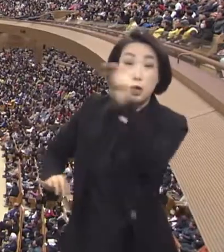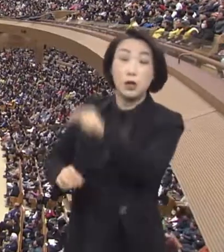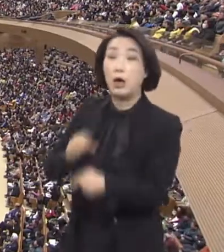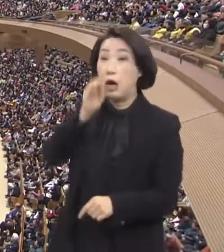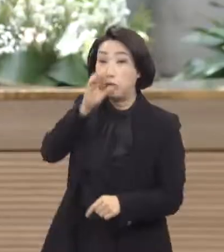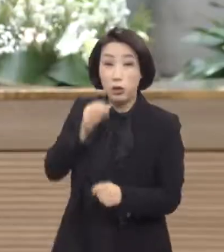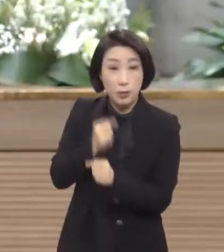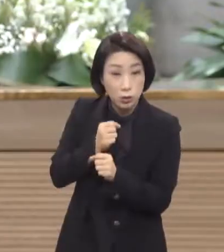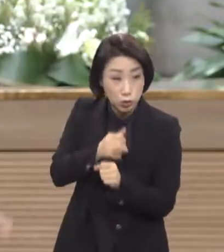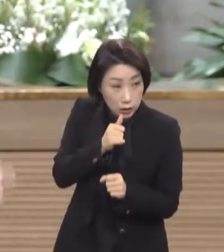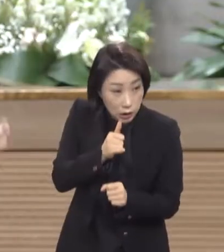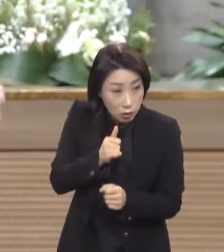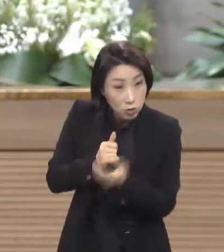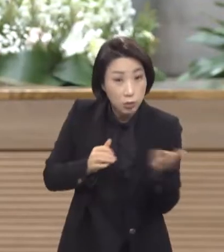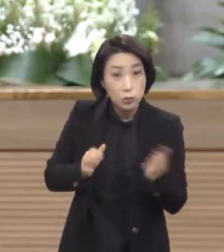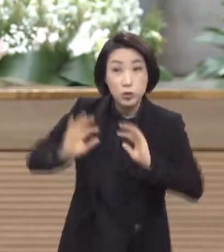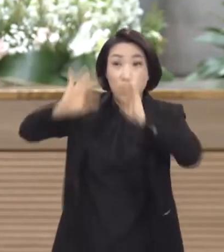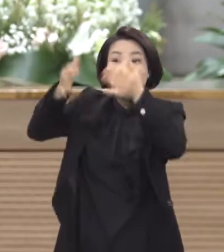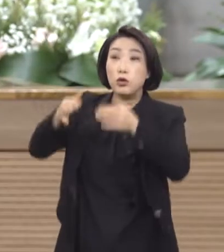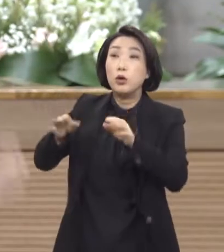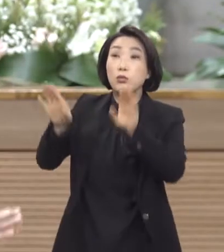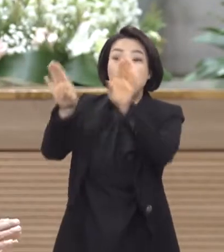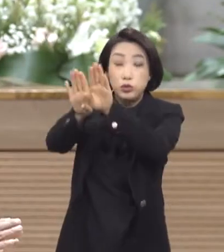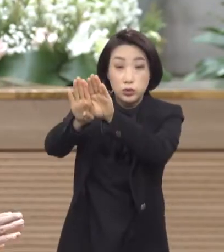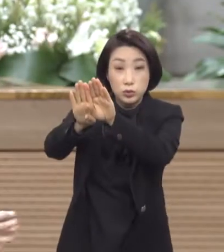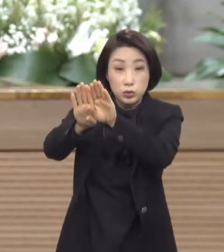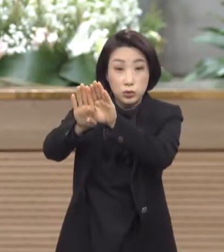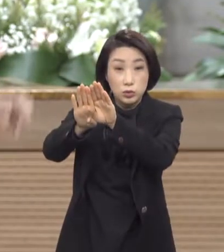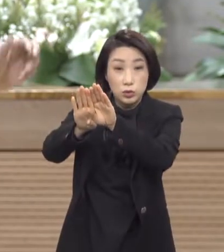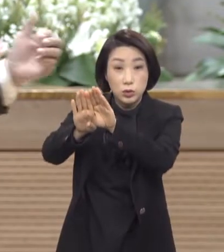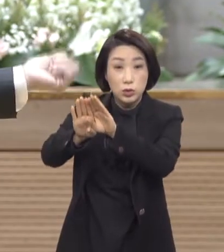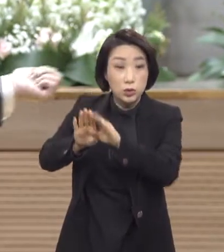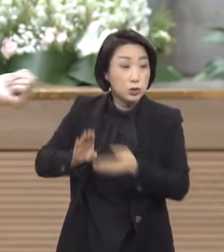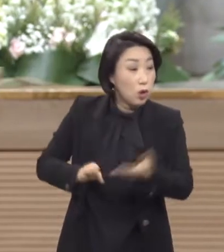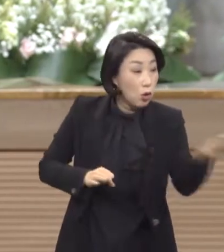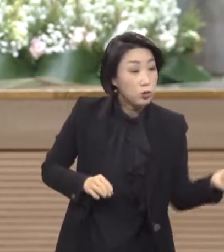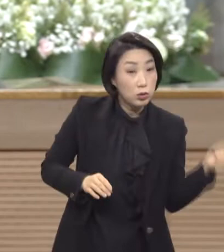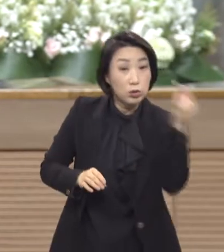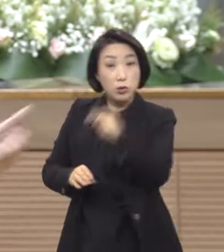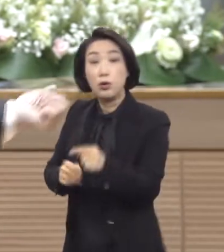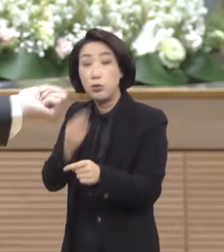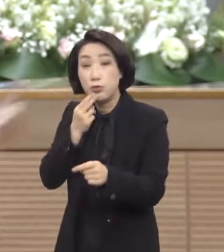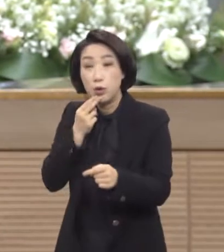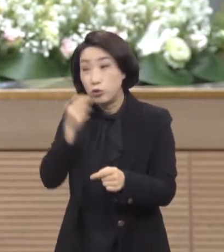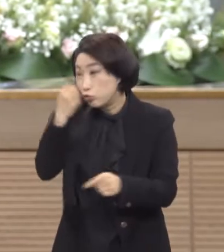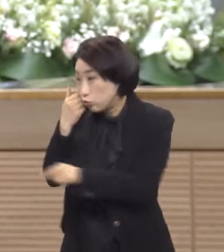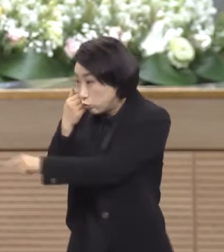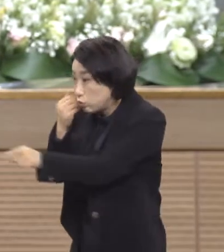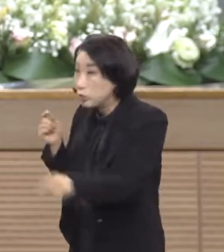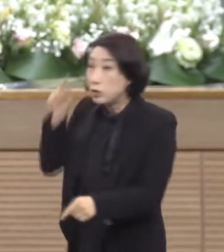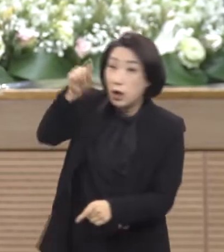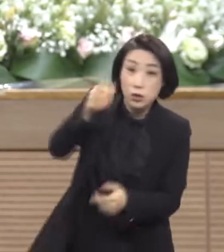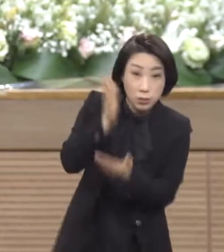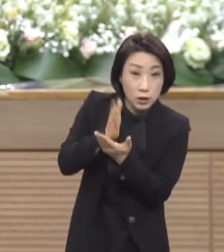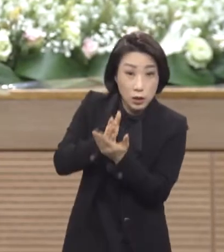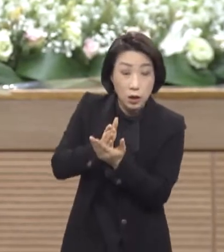하는도다. 천국 문을 너희 앞에서 닫고 너희도 못 들어가고 남도 못 들어가게 한다.